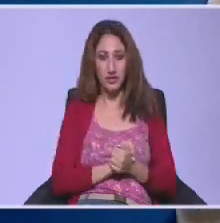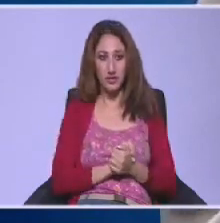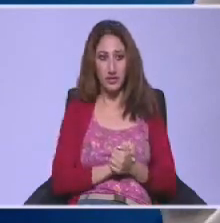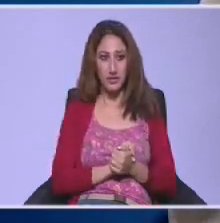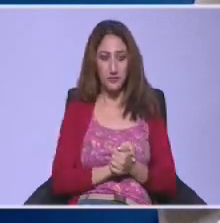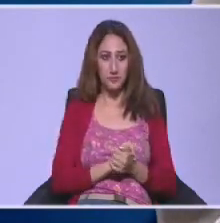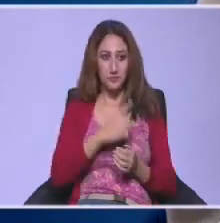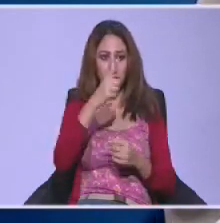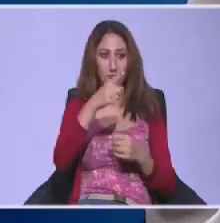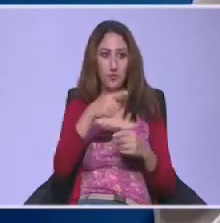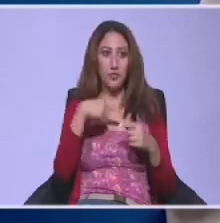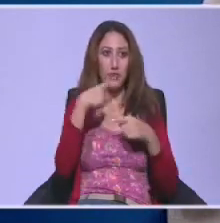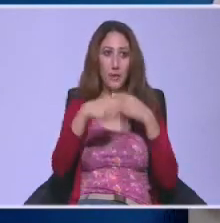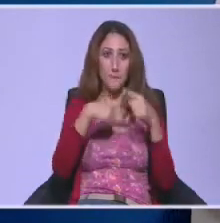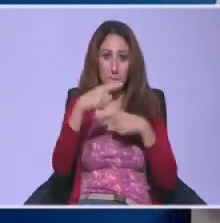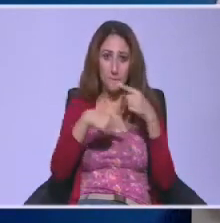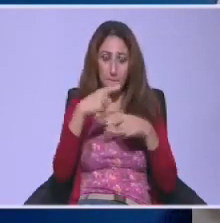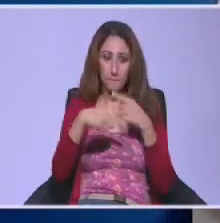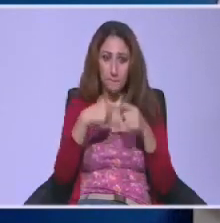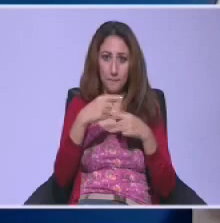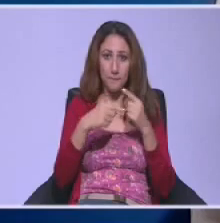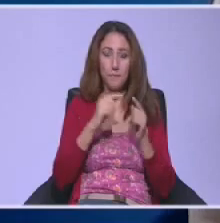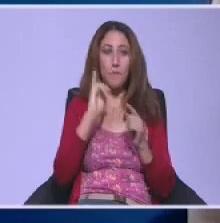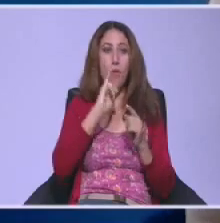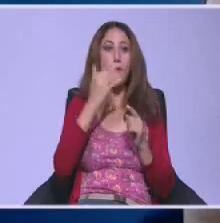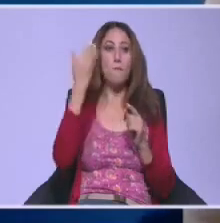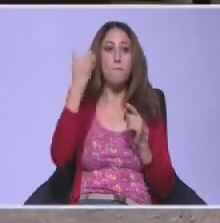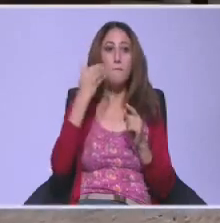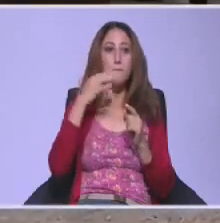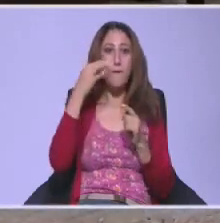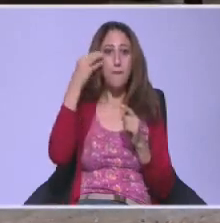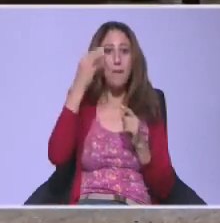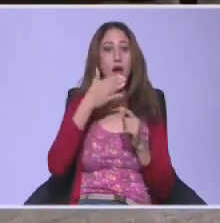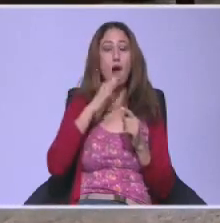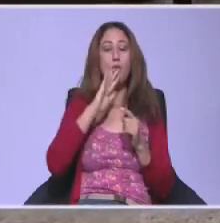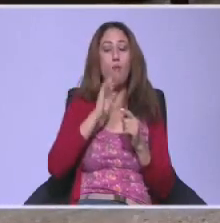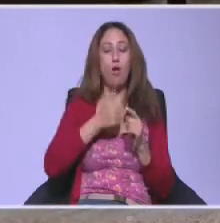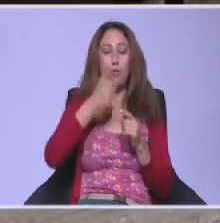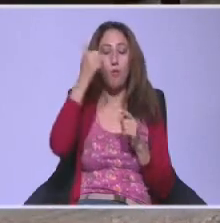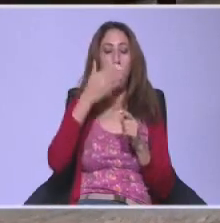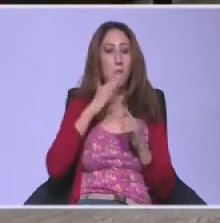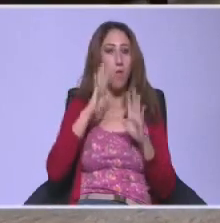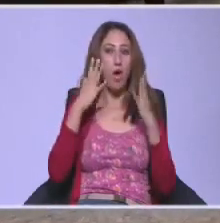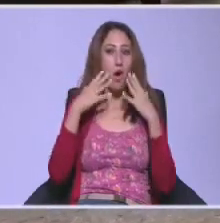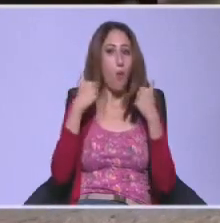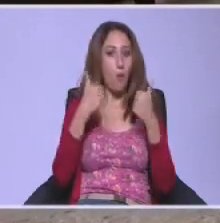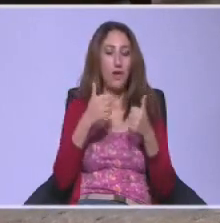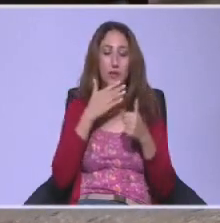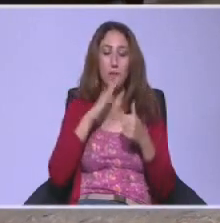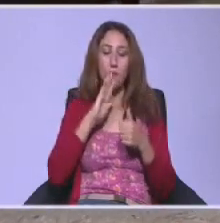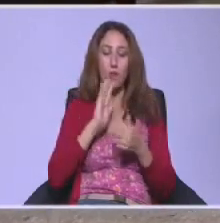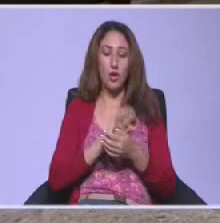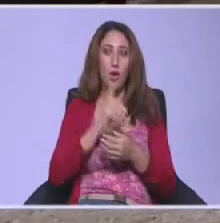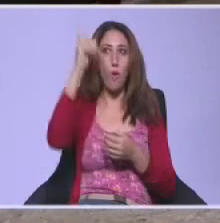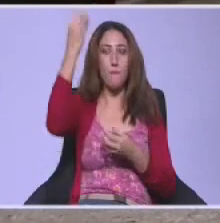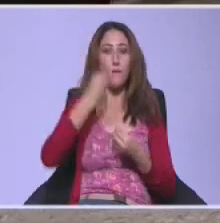بس مع البروسيجر ومع الحاجات اللي حصلت دي فاهم، لا لقيت نفسي كويسة وتمام،